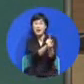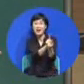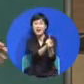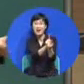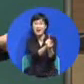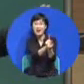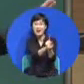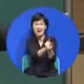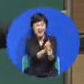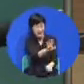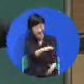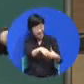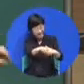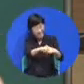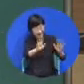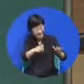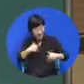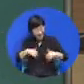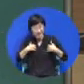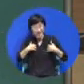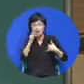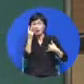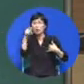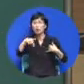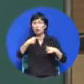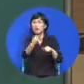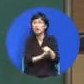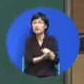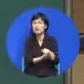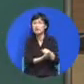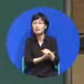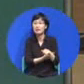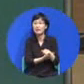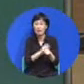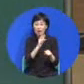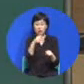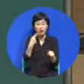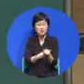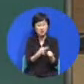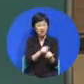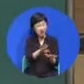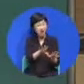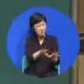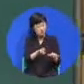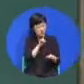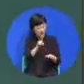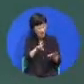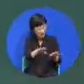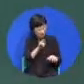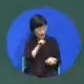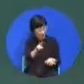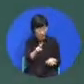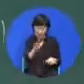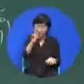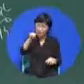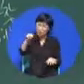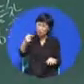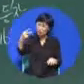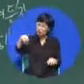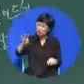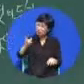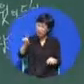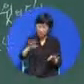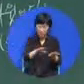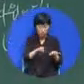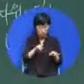욕하면서 문둥아 이란다니까요. In the Chola province in Korea, they have a very strange way of greeting. Even with someone very close to themselves, they'll